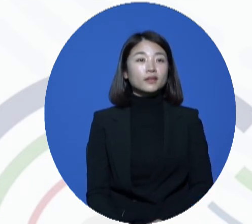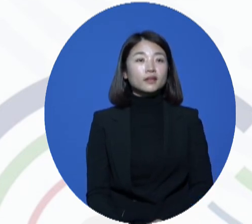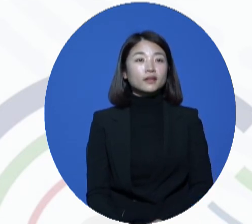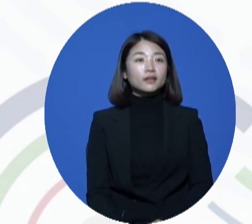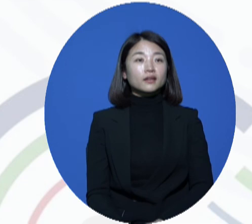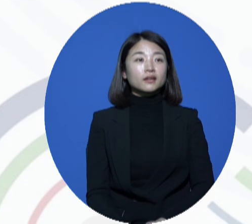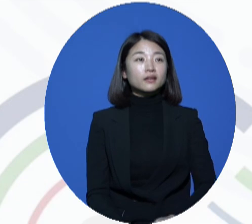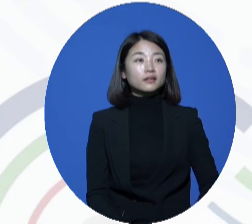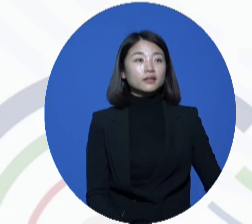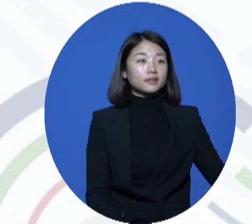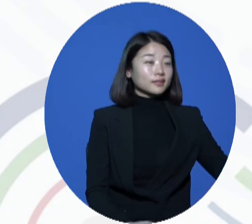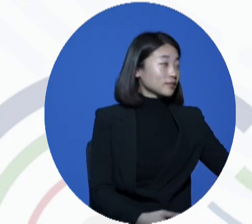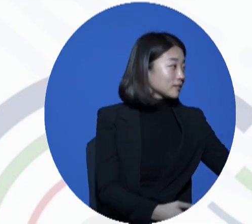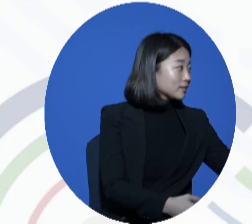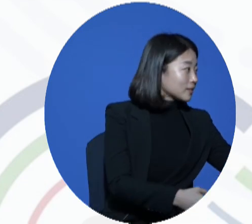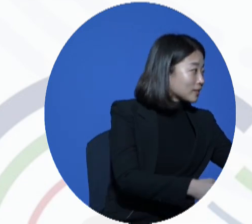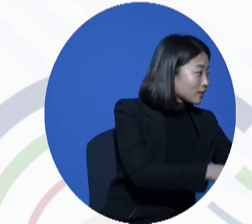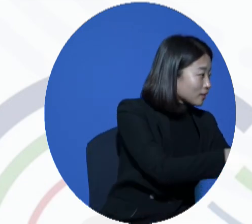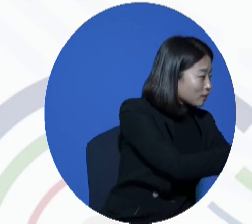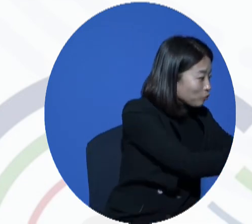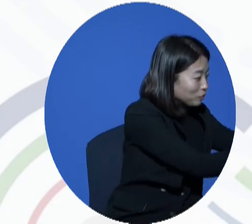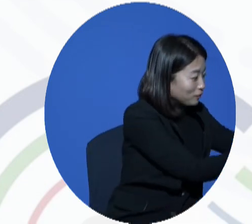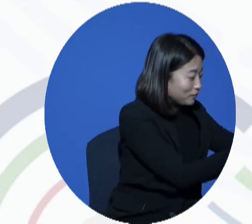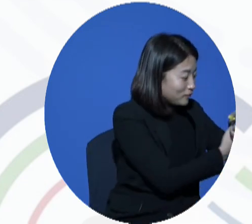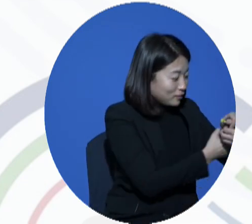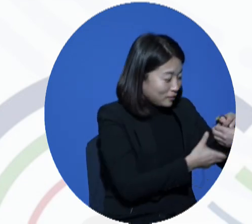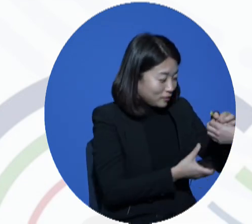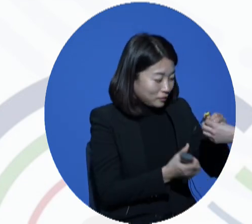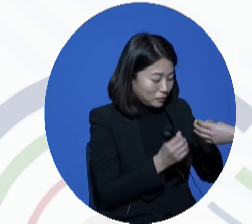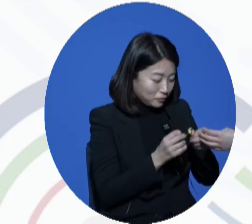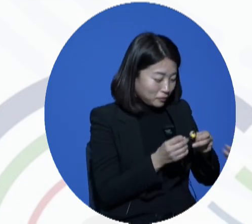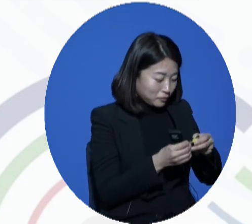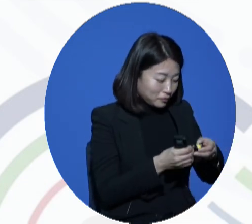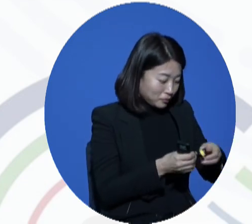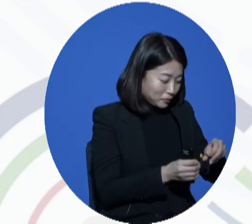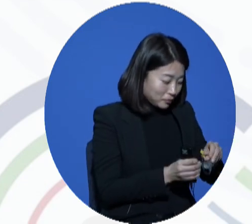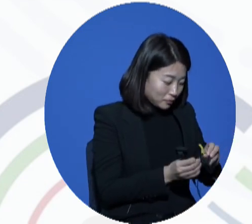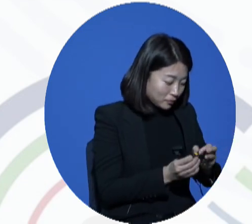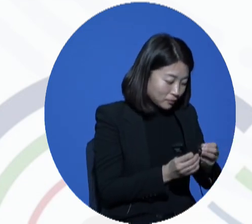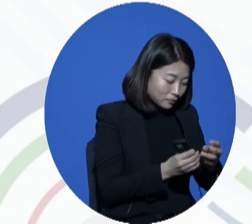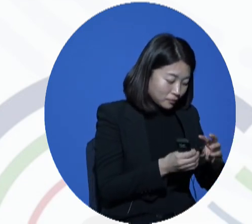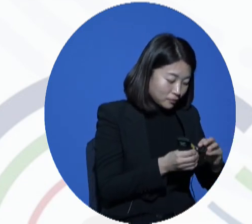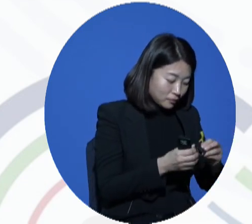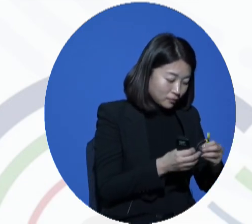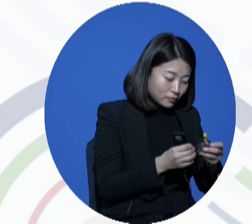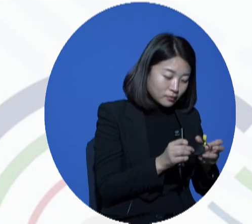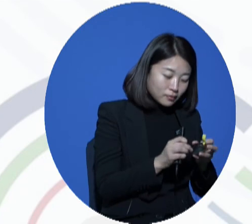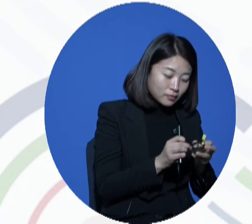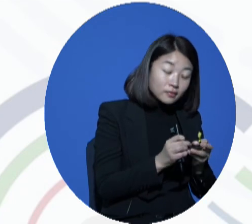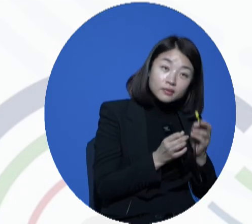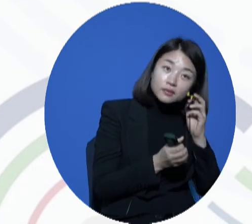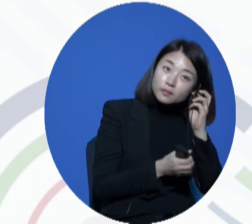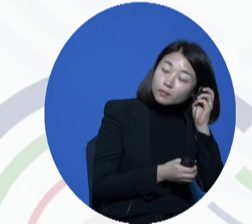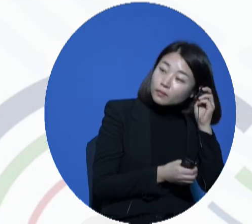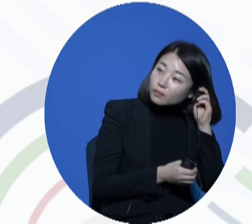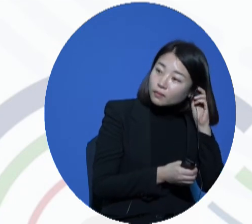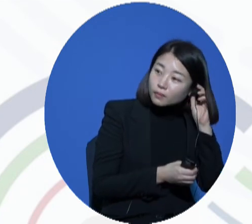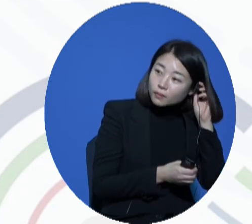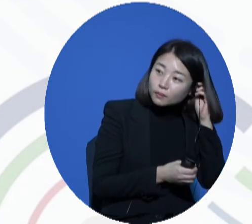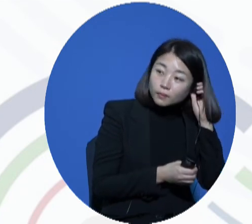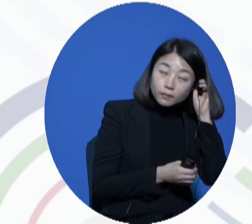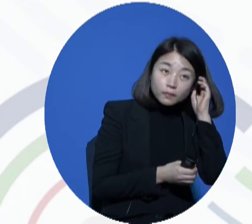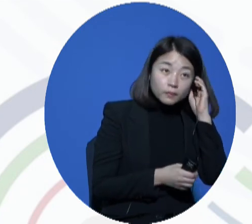또 앞서 훌륭한 한국어 관련된 발표들 감사드립니다. 한국 동료들의 발표를